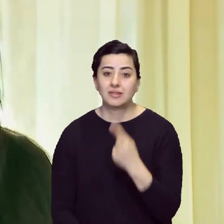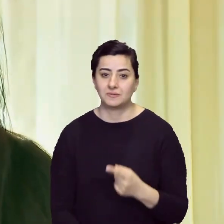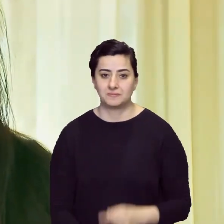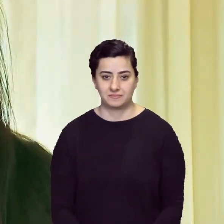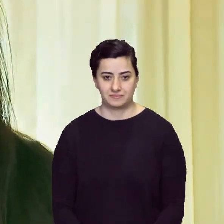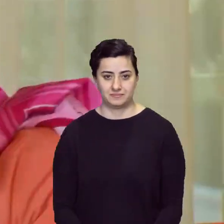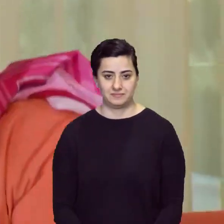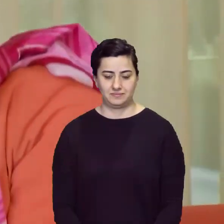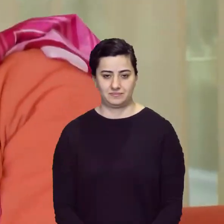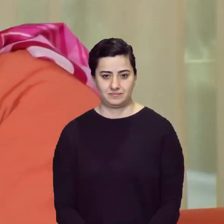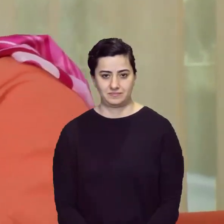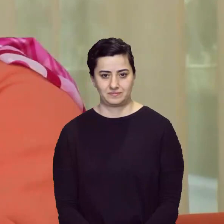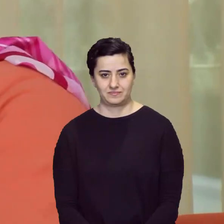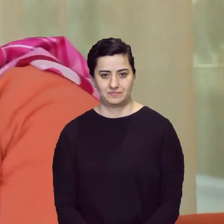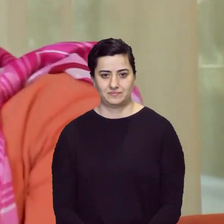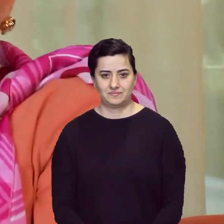sana.